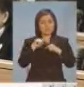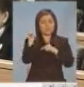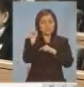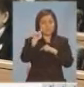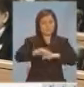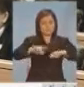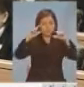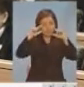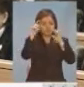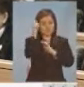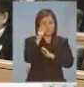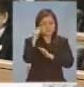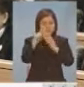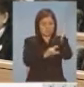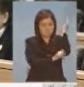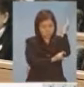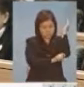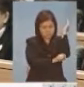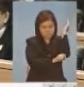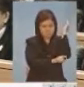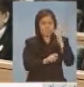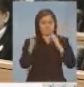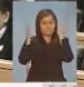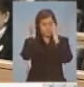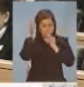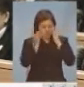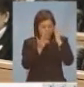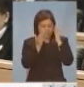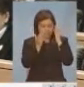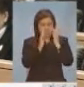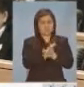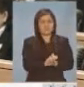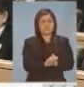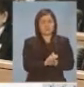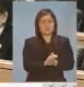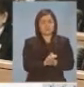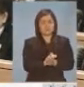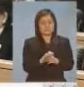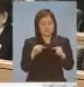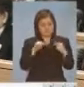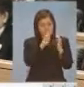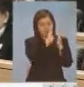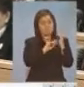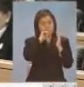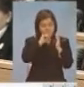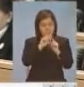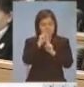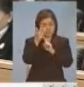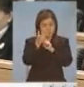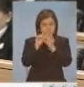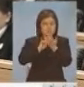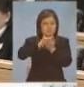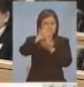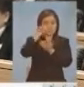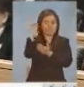3ประเทศด้วยกันนั่นก็คือประเทศสิงคโปร์ประเทศมาเลเซียโดย KL หรือกัวลาลัมเปอร์แล้วก็ประเทศไทยโดยสุวรรณภูมิหรือกรุ